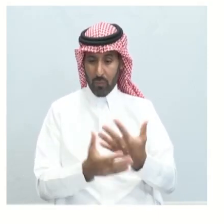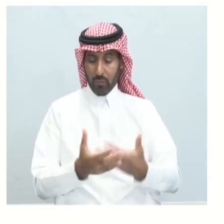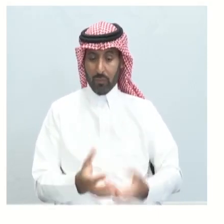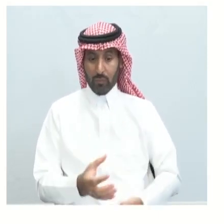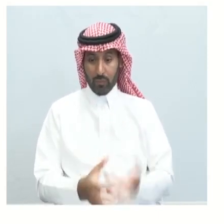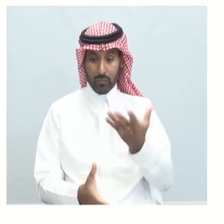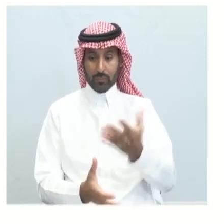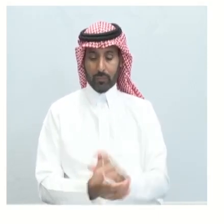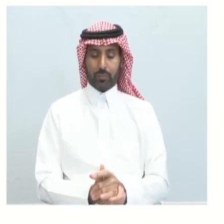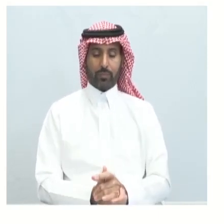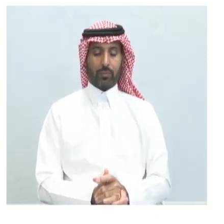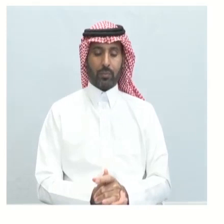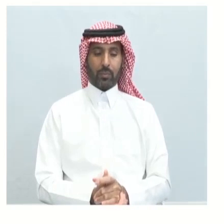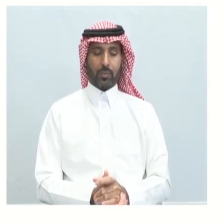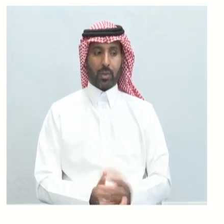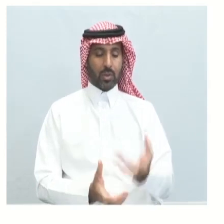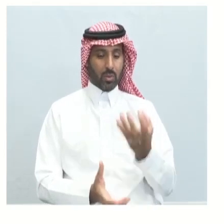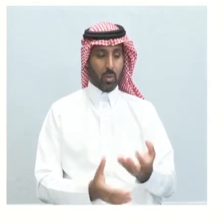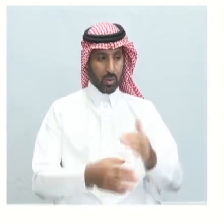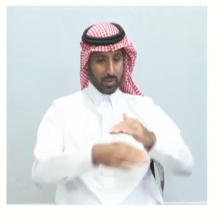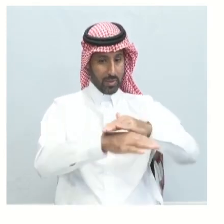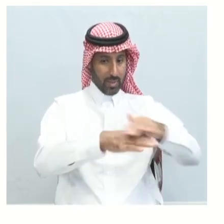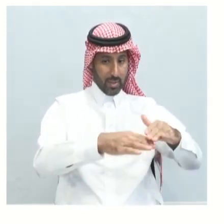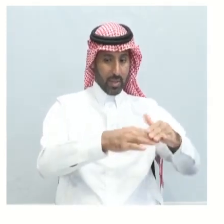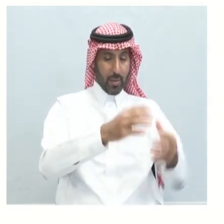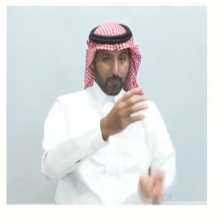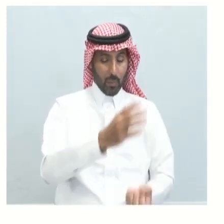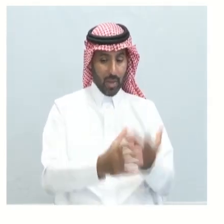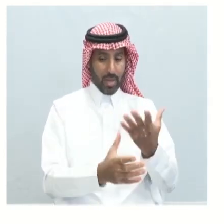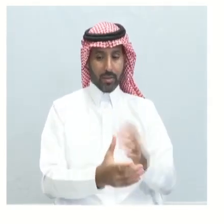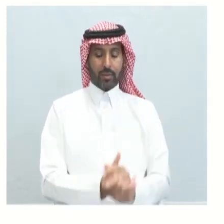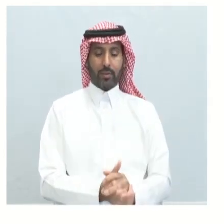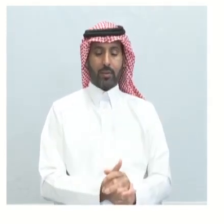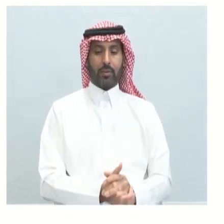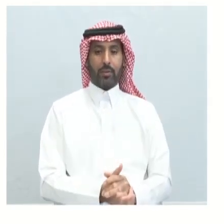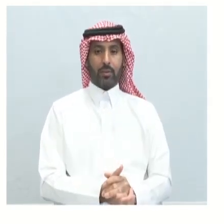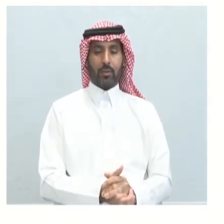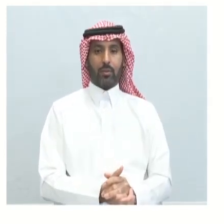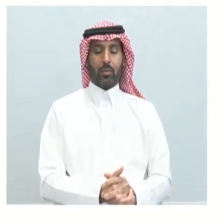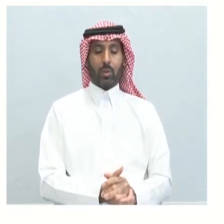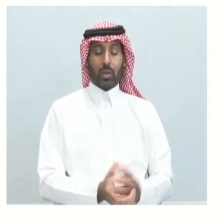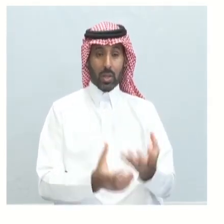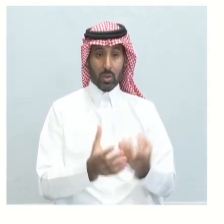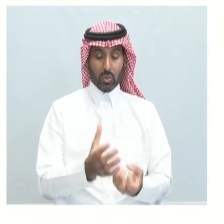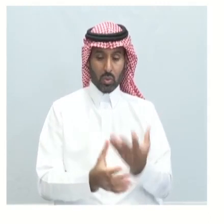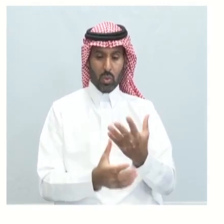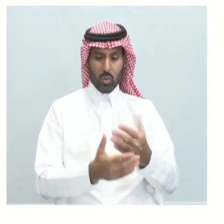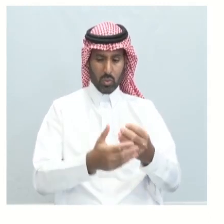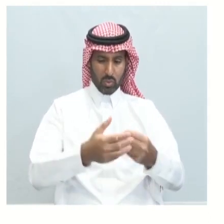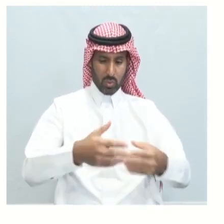جوفيه وصخور سطحيه بركانيه وكذلك صخور